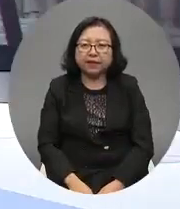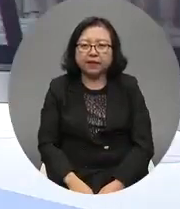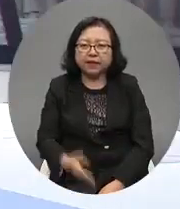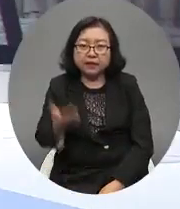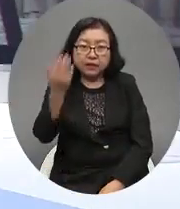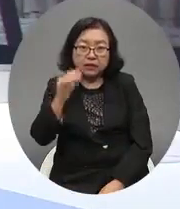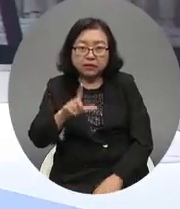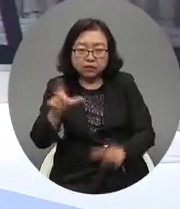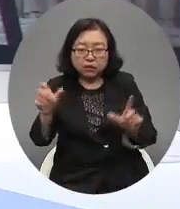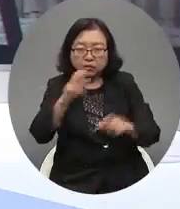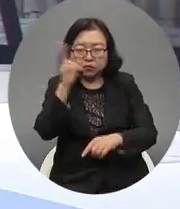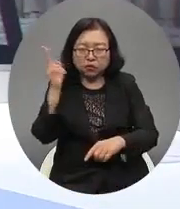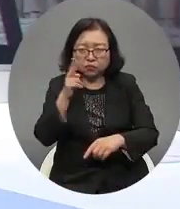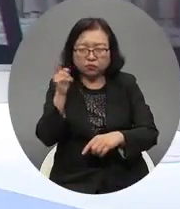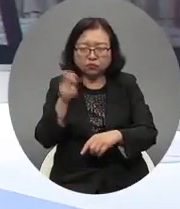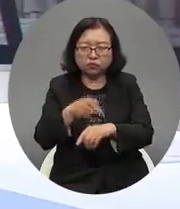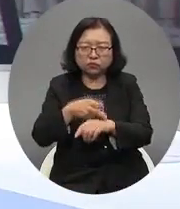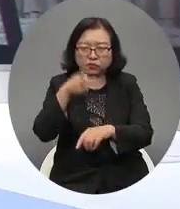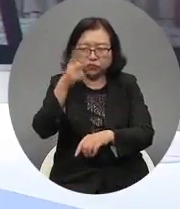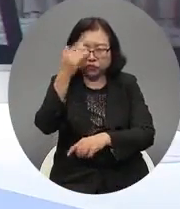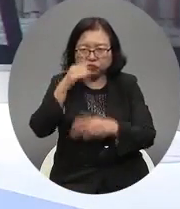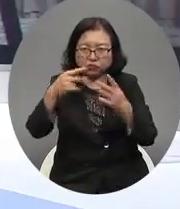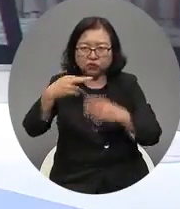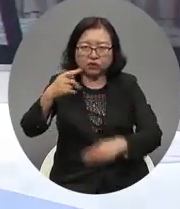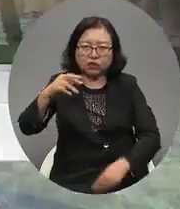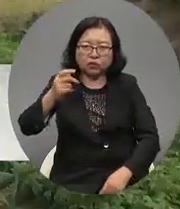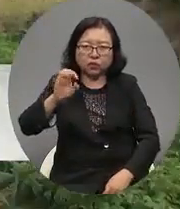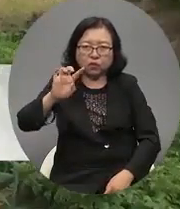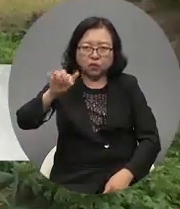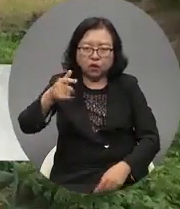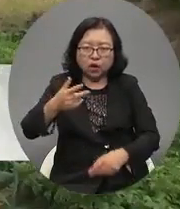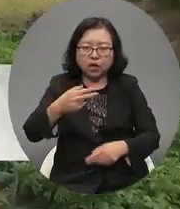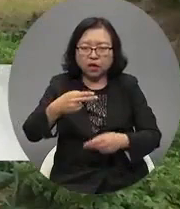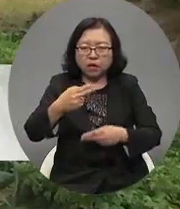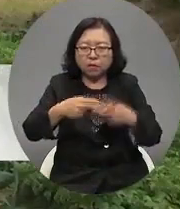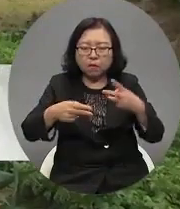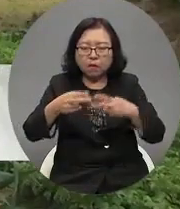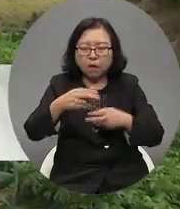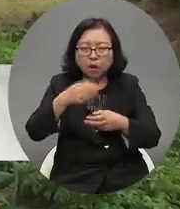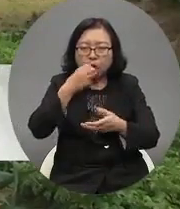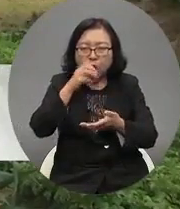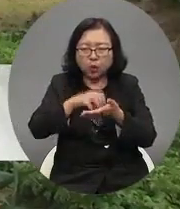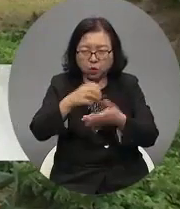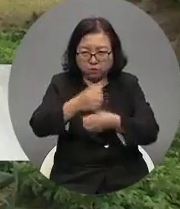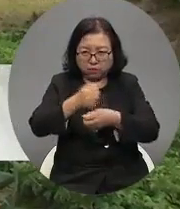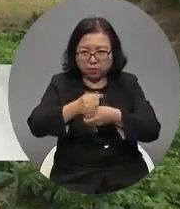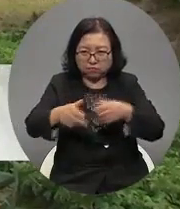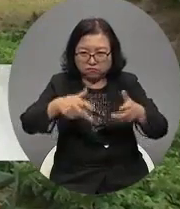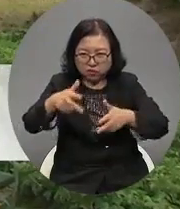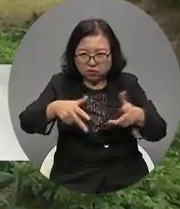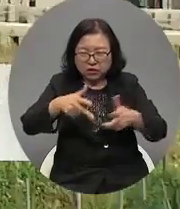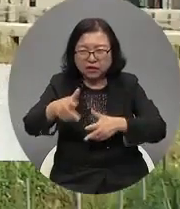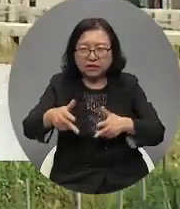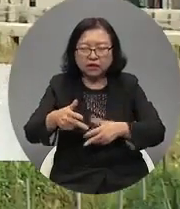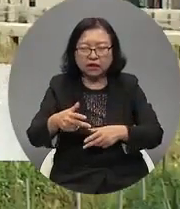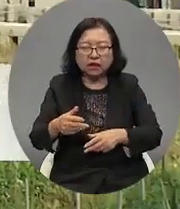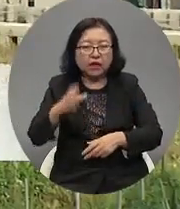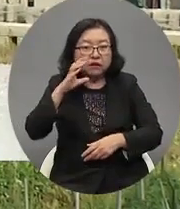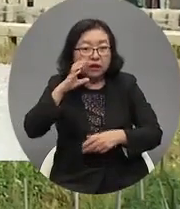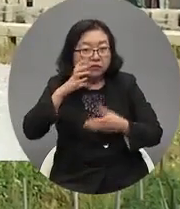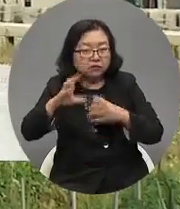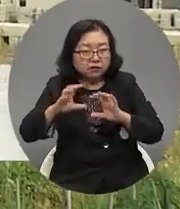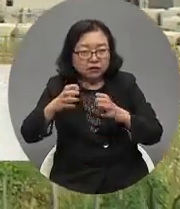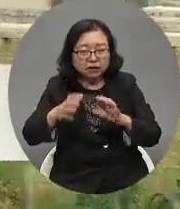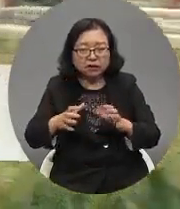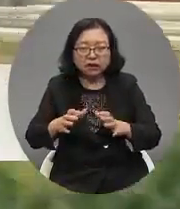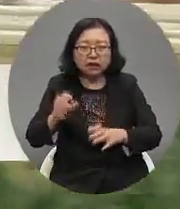지난 15일 오후 2시쯤 충주시 대소면에 벽돌 공장에서 벽돌 자동 적재기 점검하던 태국 국적의 30대